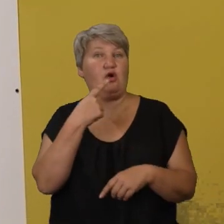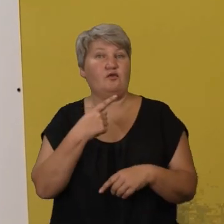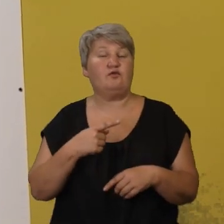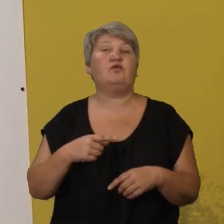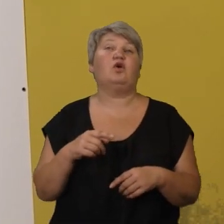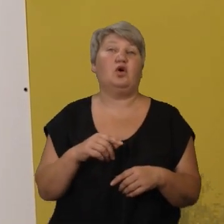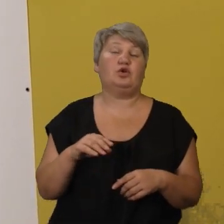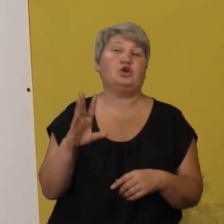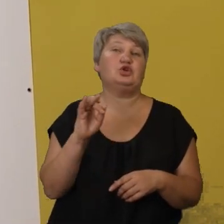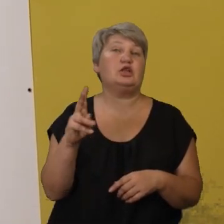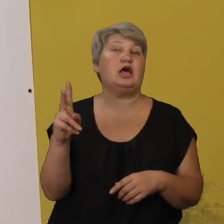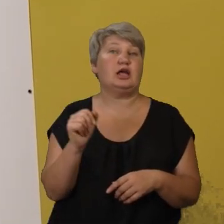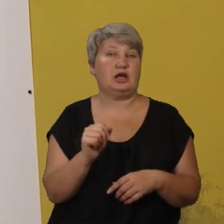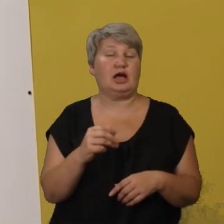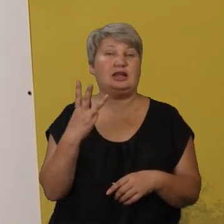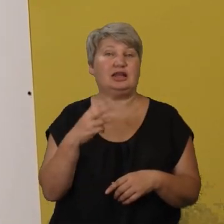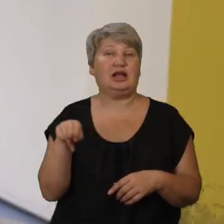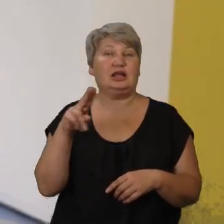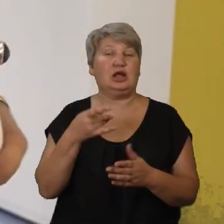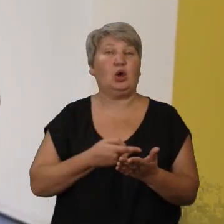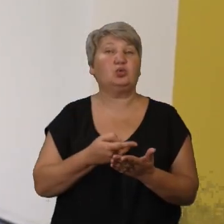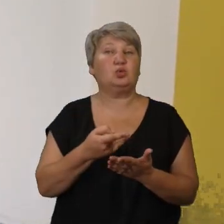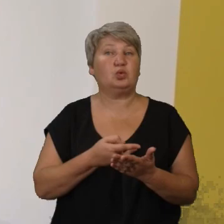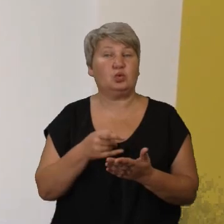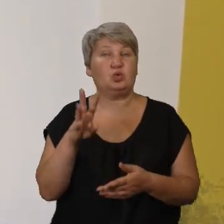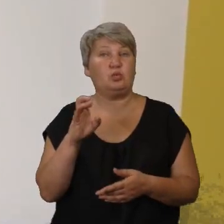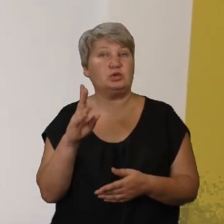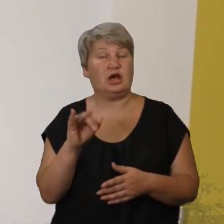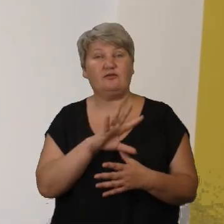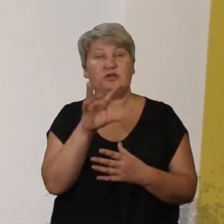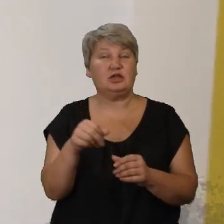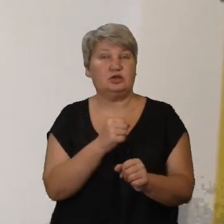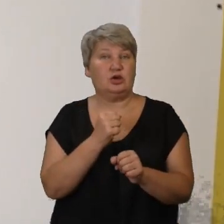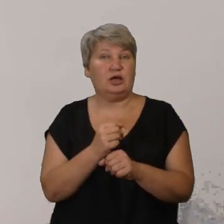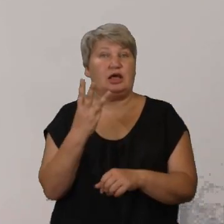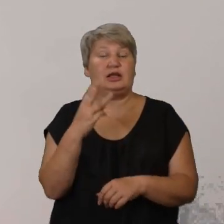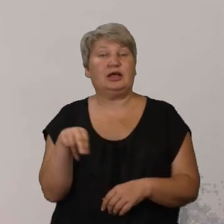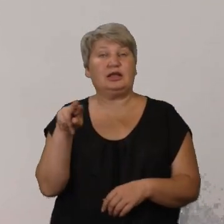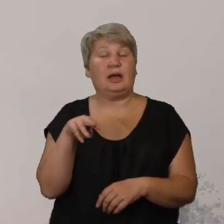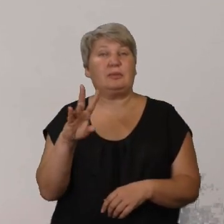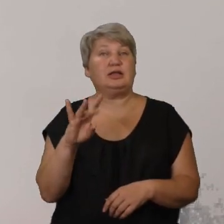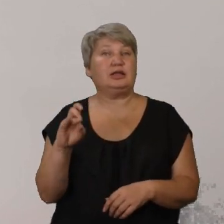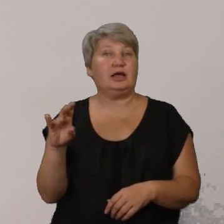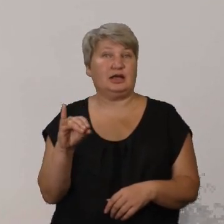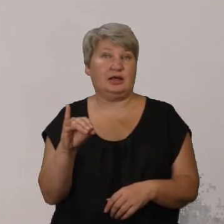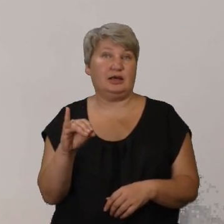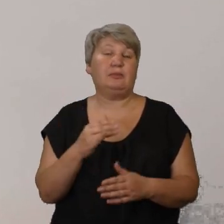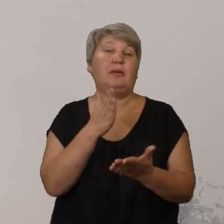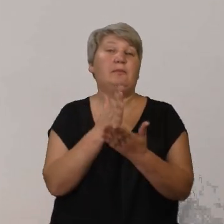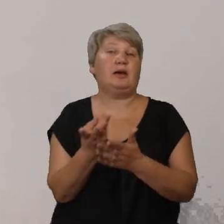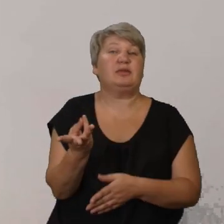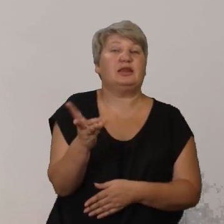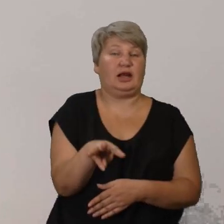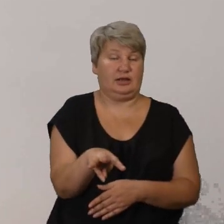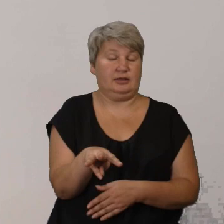медичного 3D друку Світлана бурбурська всі вони надруковані на 3d-принтері ми перестрахувалися маємо три варіанти